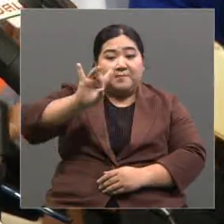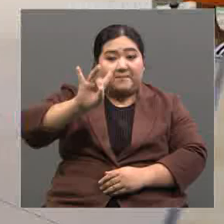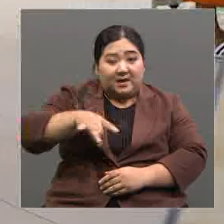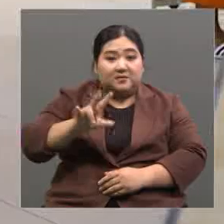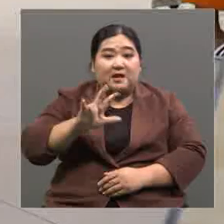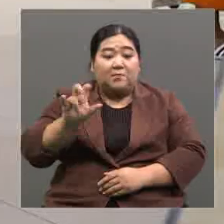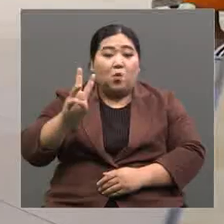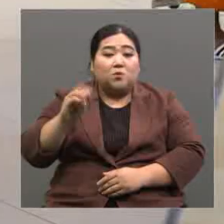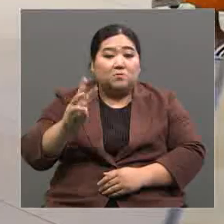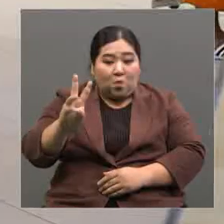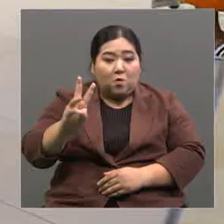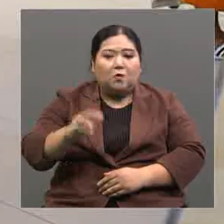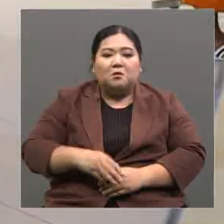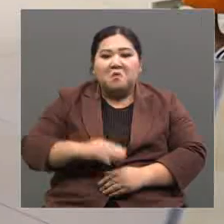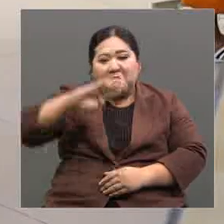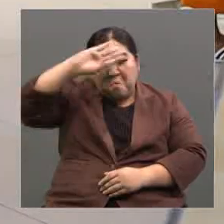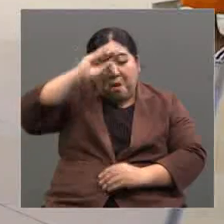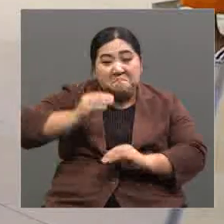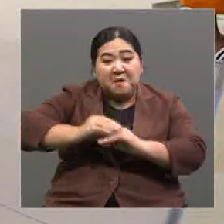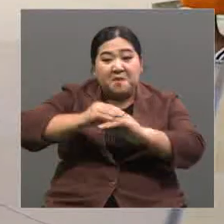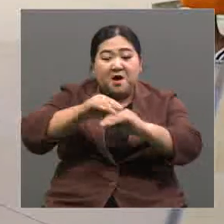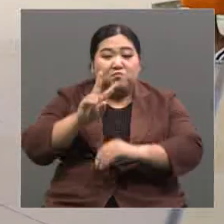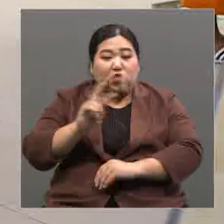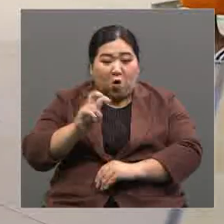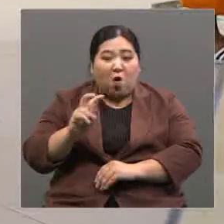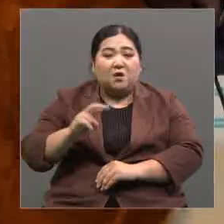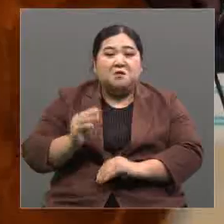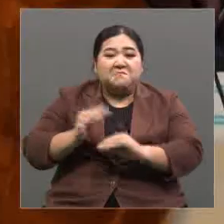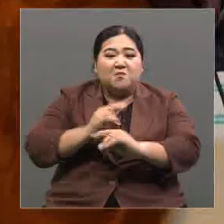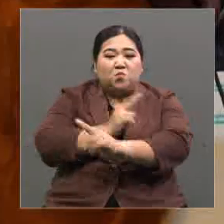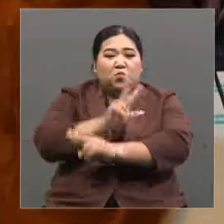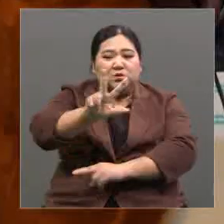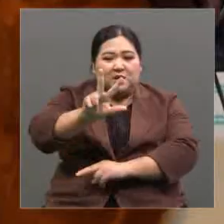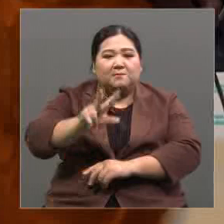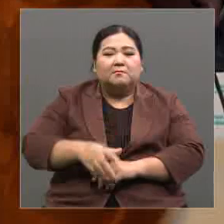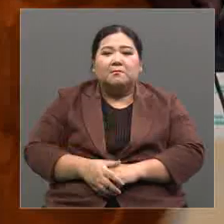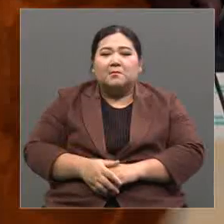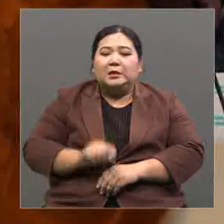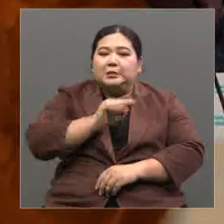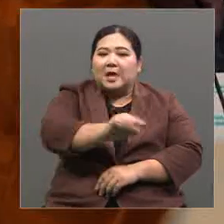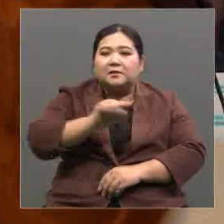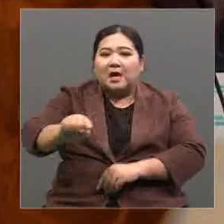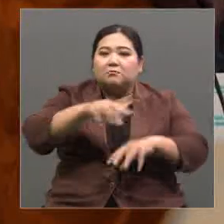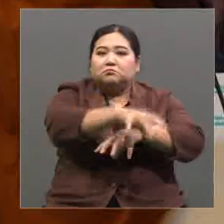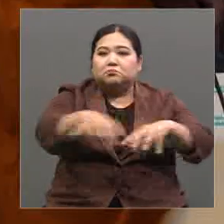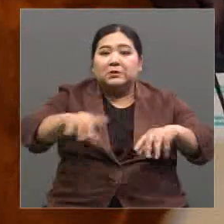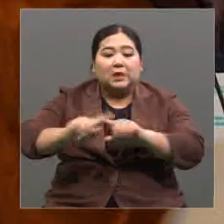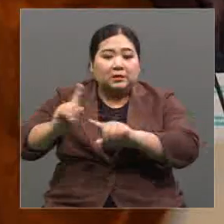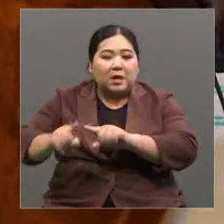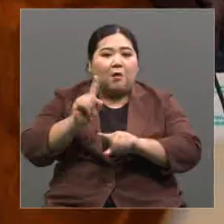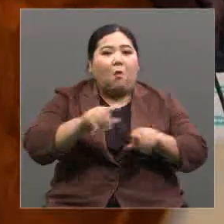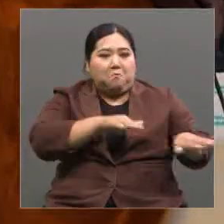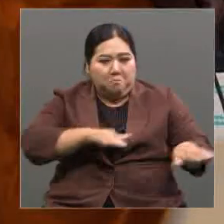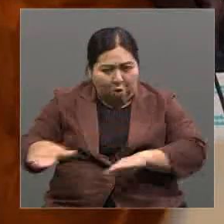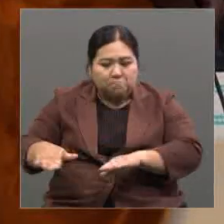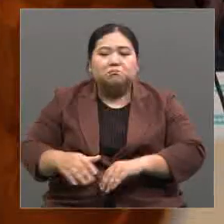138,766 คนอัตราการป่วยเพิ่มสูงกว่า200คนหรือว่าเพิ่มขึ้น3เท่าจึงสั่งการให้ทุกหน่วยงานในสังกัดเตรียมพร้อมรับมือแ